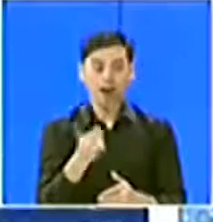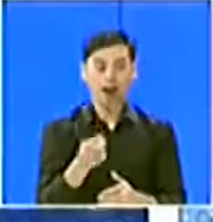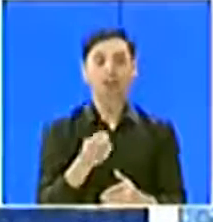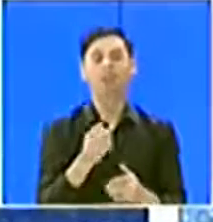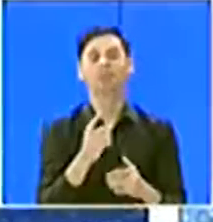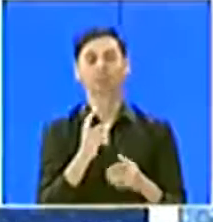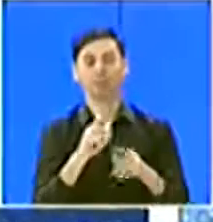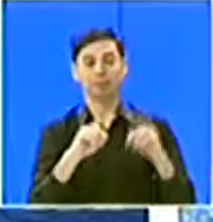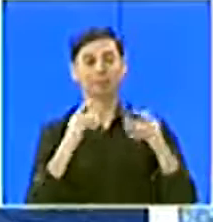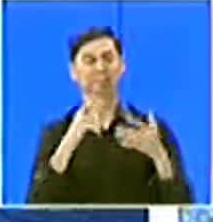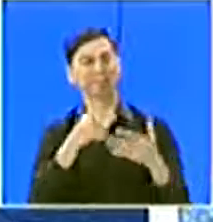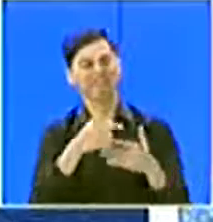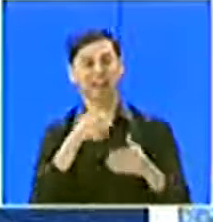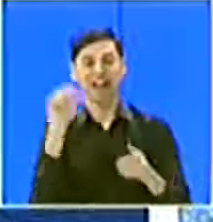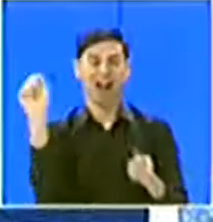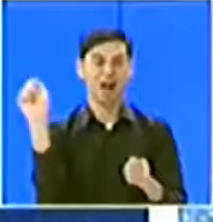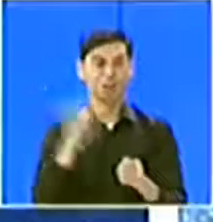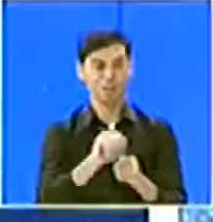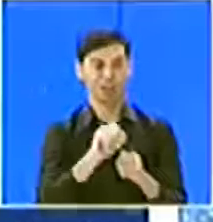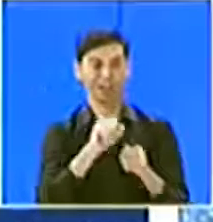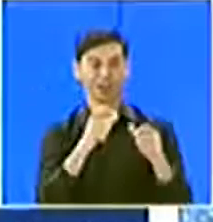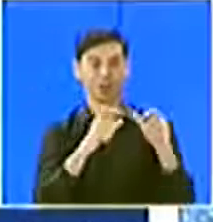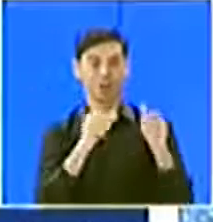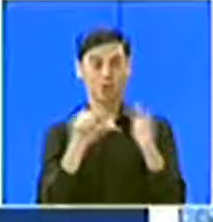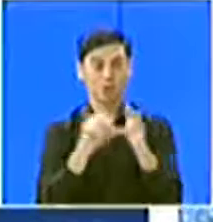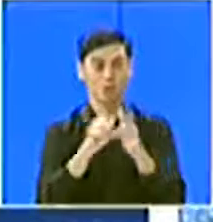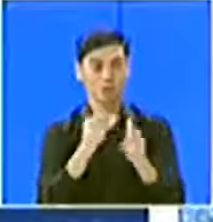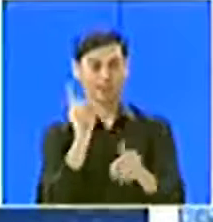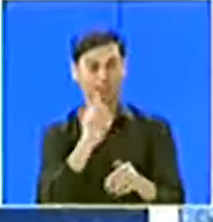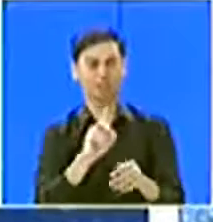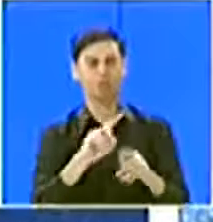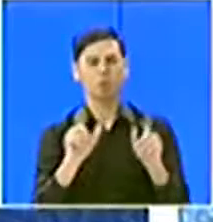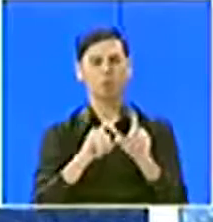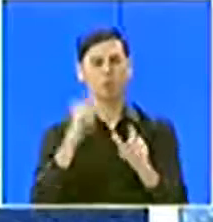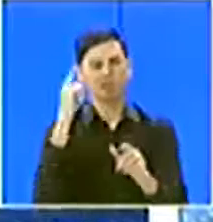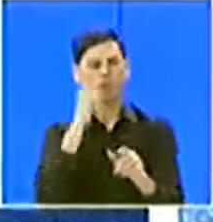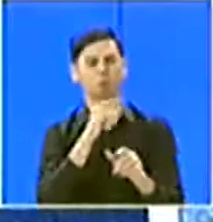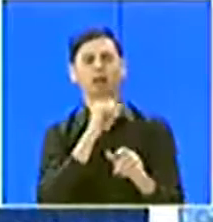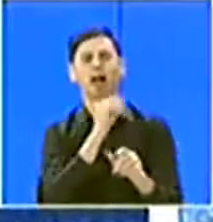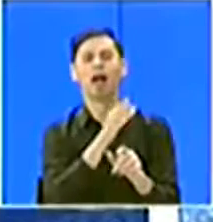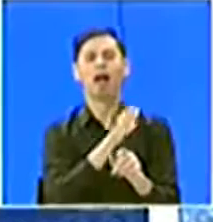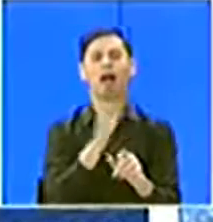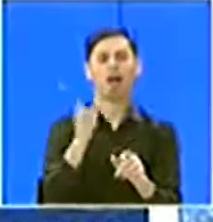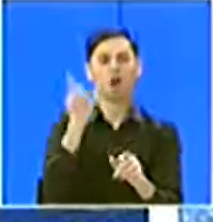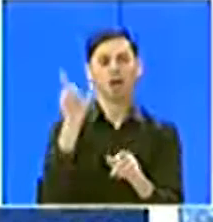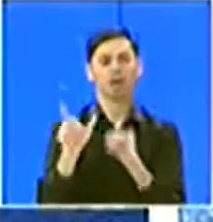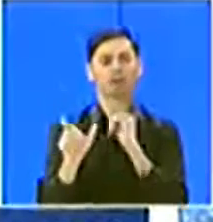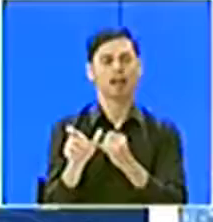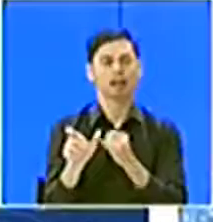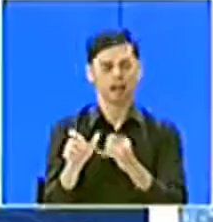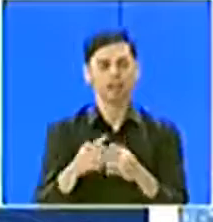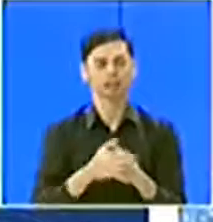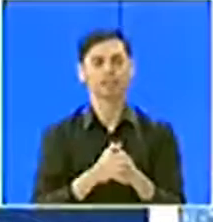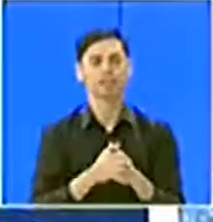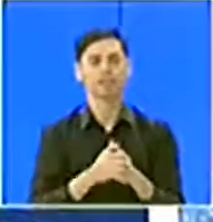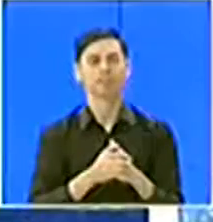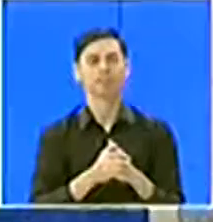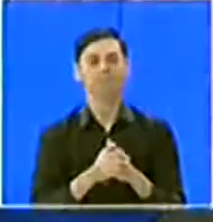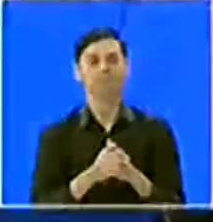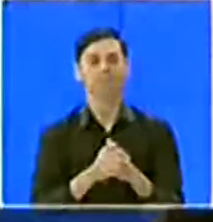rumah tangga yang dianggap mampu. Namun sayangnya penghapusan subsidi tersebut dikeluhkan warga karena diduga salah sasaran.